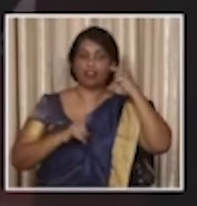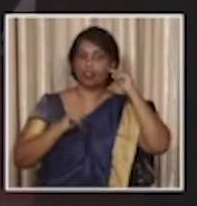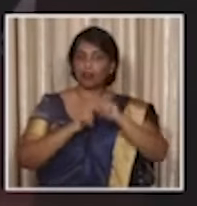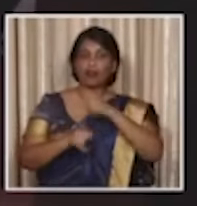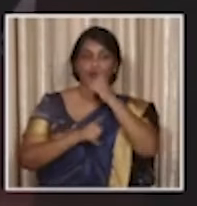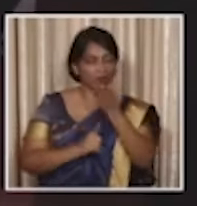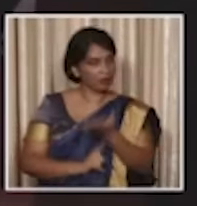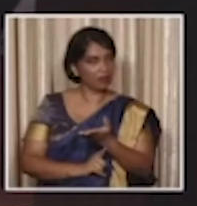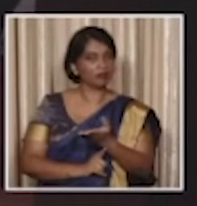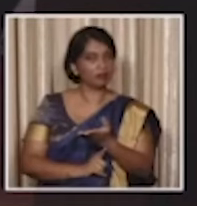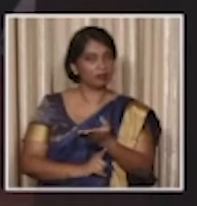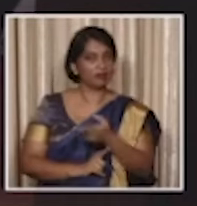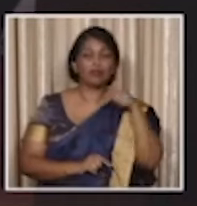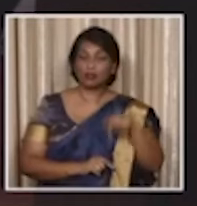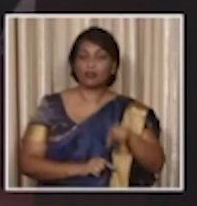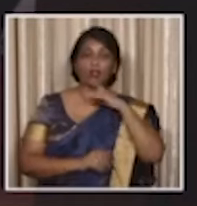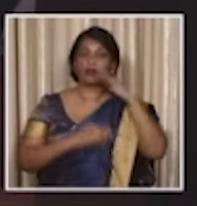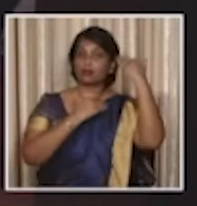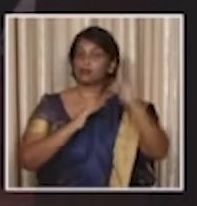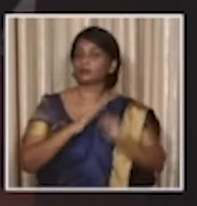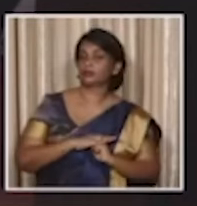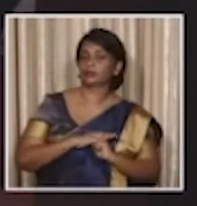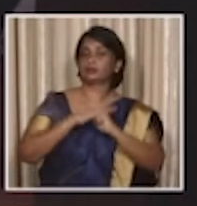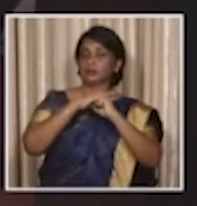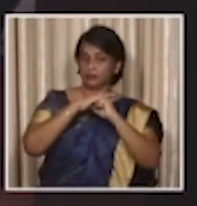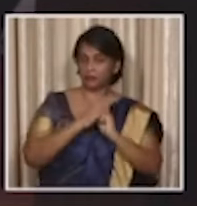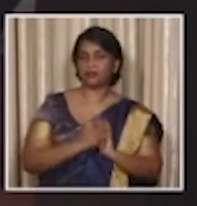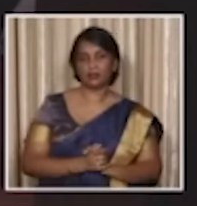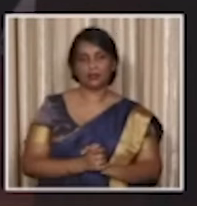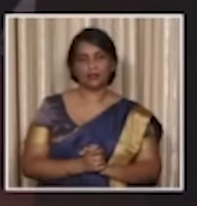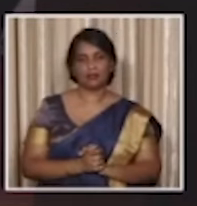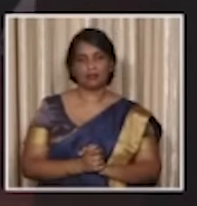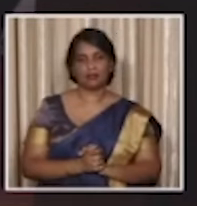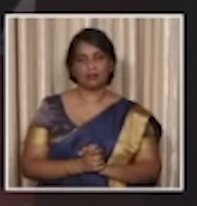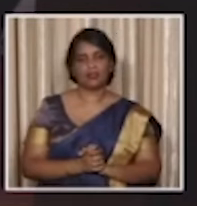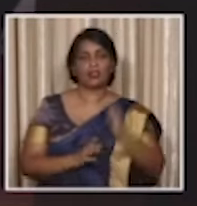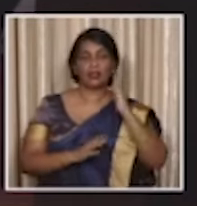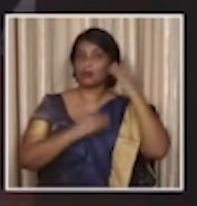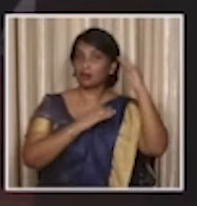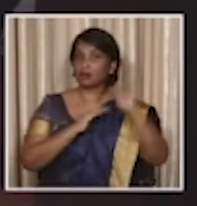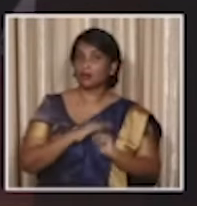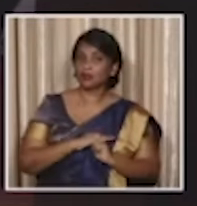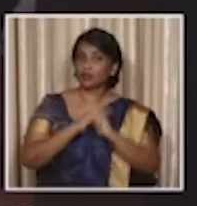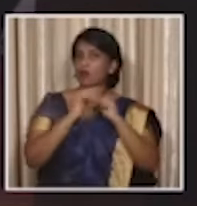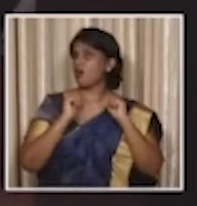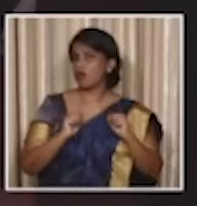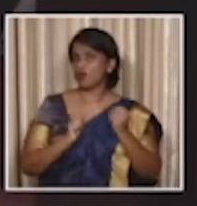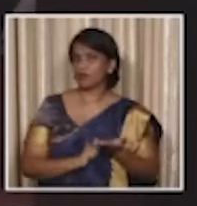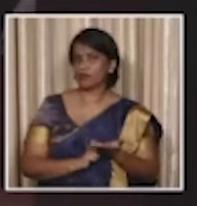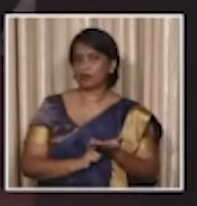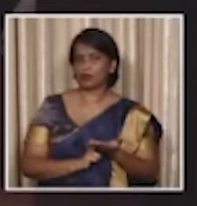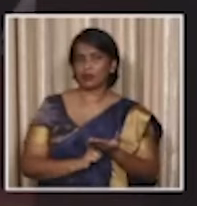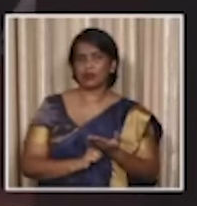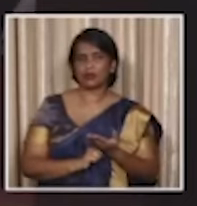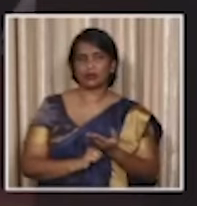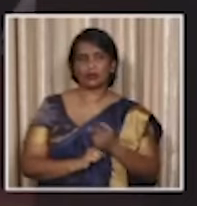කට්ටියම දැන් කියනවා අපනයනේ ප්‍රවර්ධනය කරනවායි කියලා. අපනායනය ප්‍රවර්ධනය කරන්නේ කොහොමද?